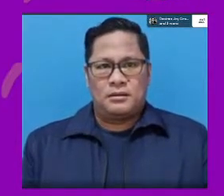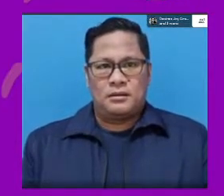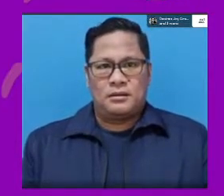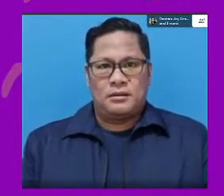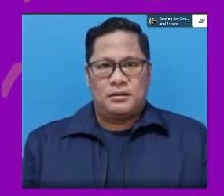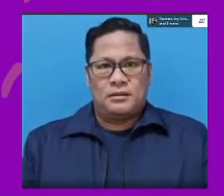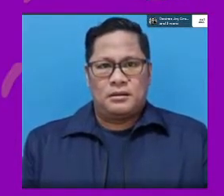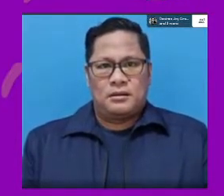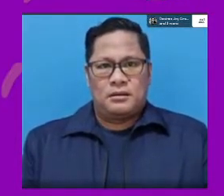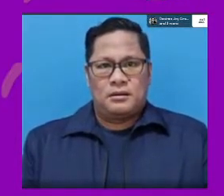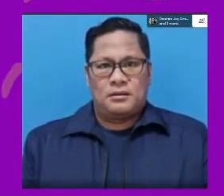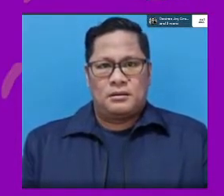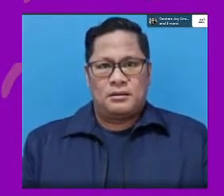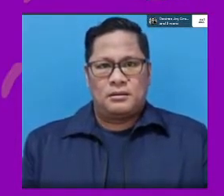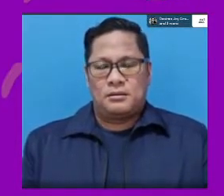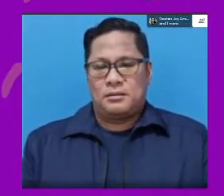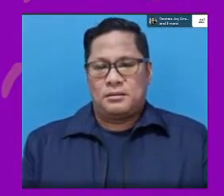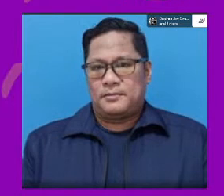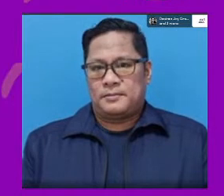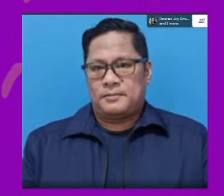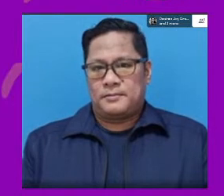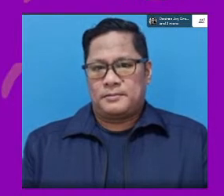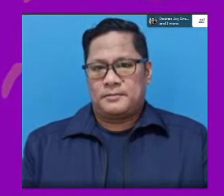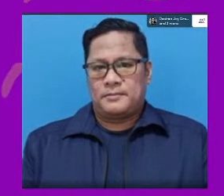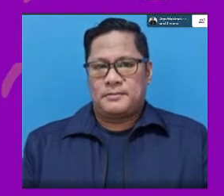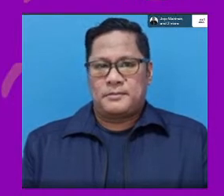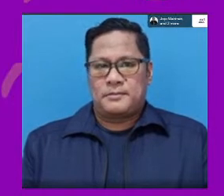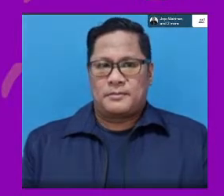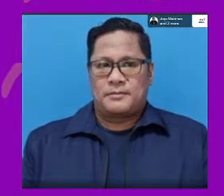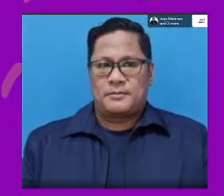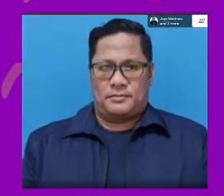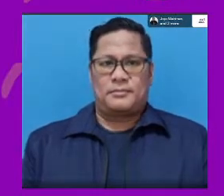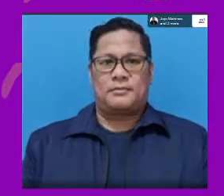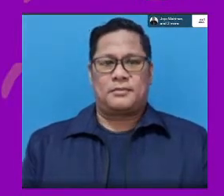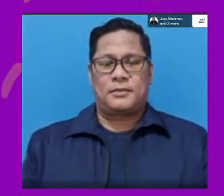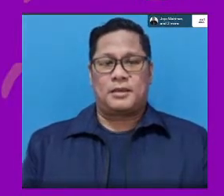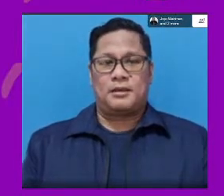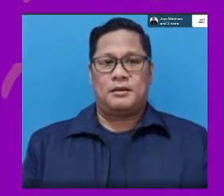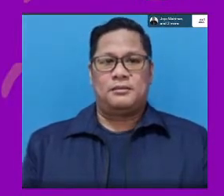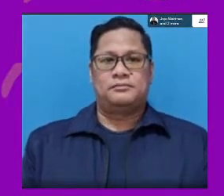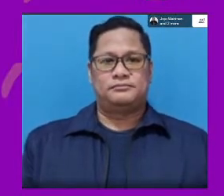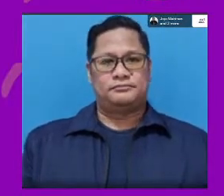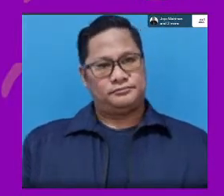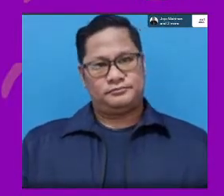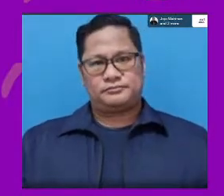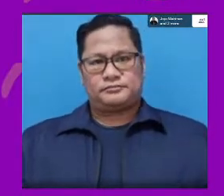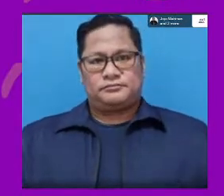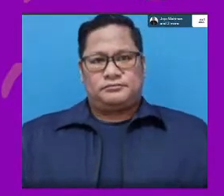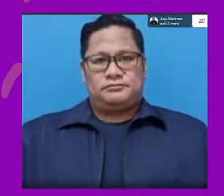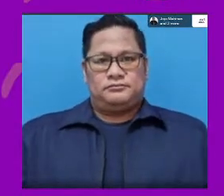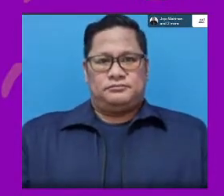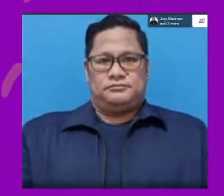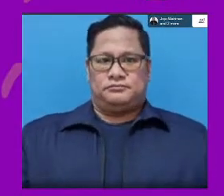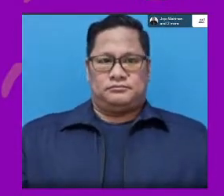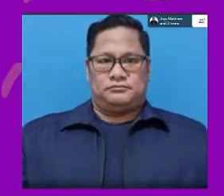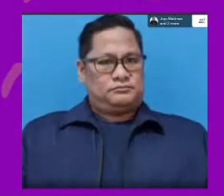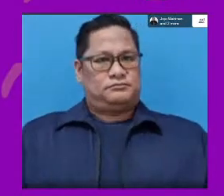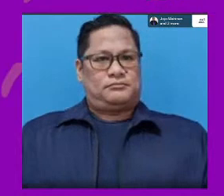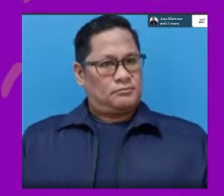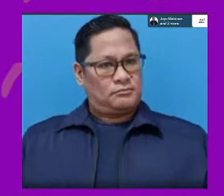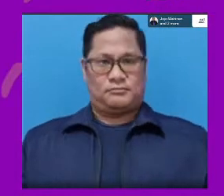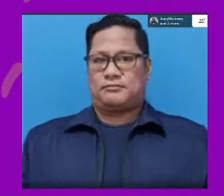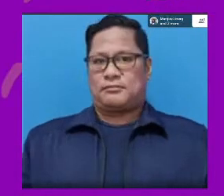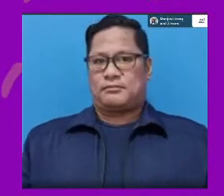naman panawagan natin ang Vaccine for All, bakuna para sa lahat. Sa pagsusulong natin sa kampanyang ito, huwag